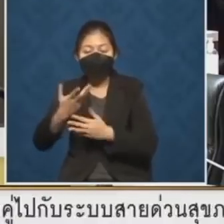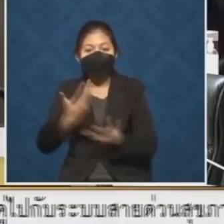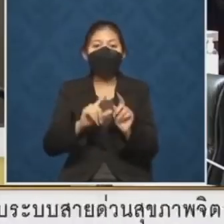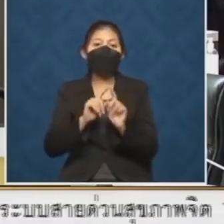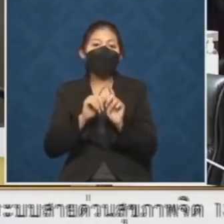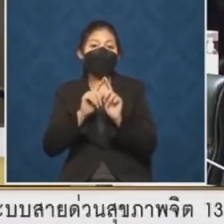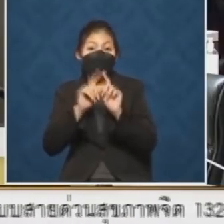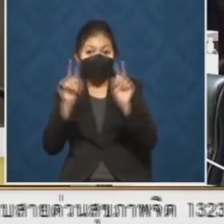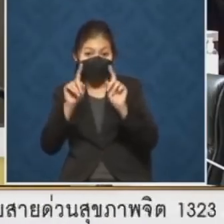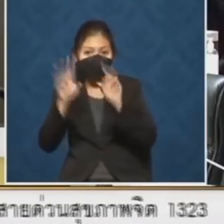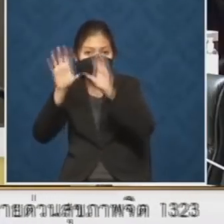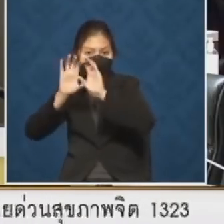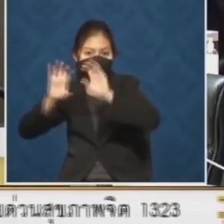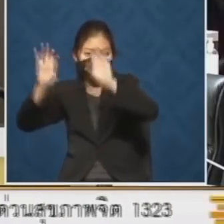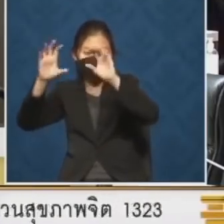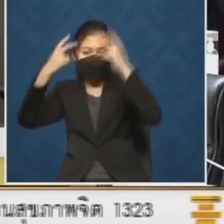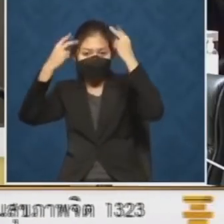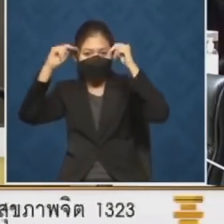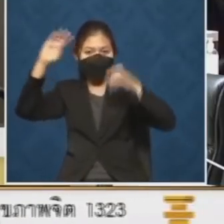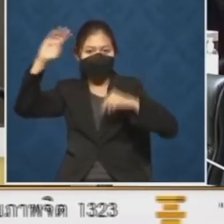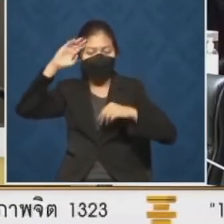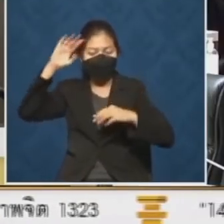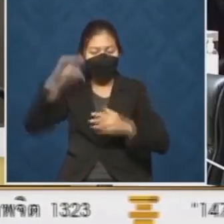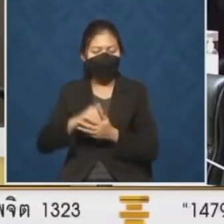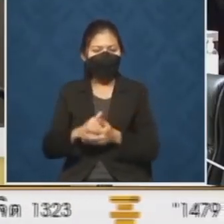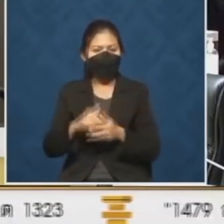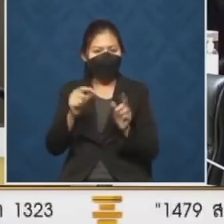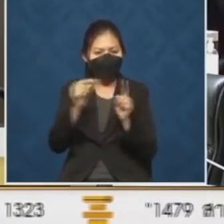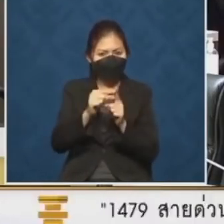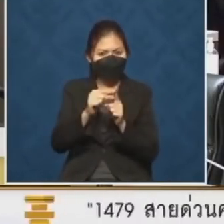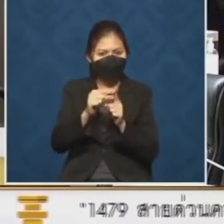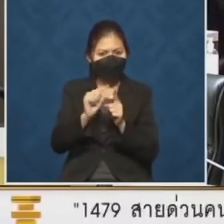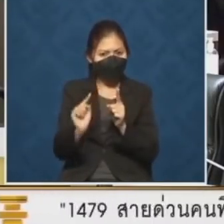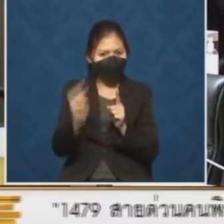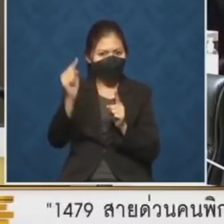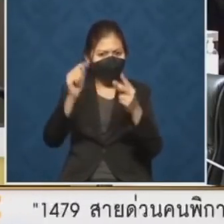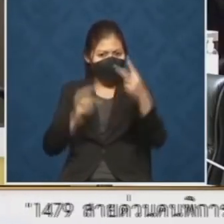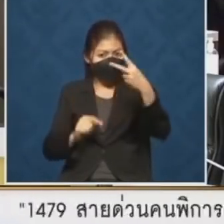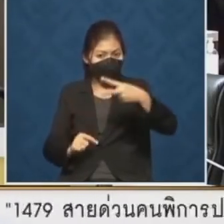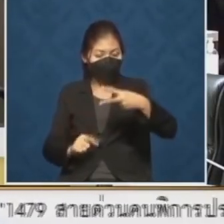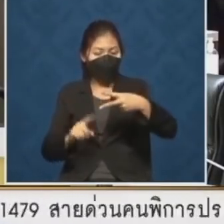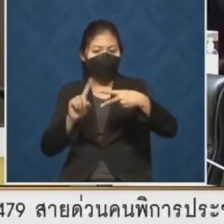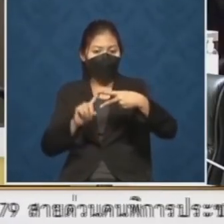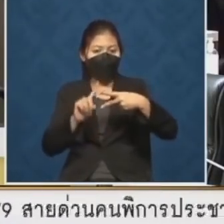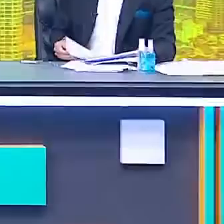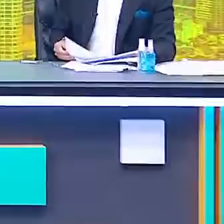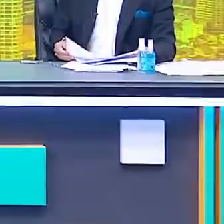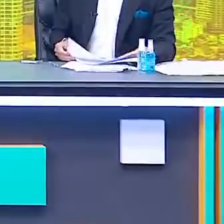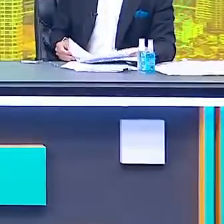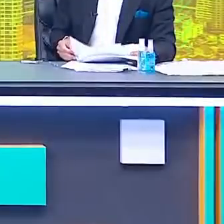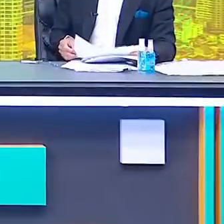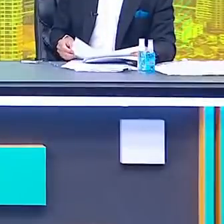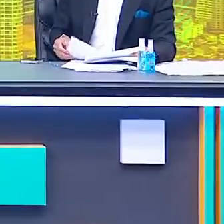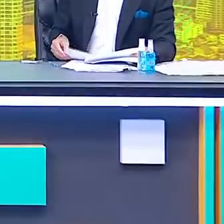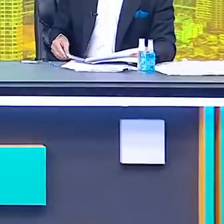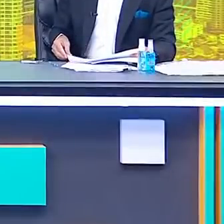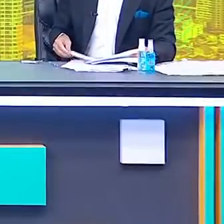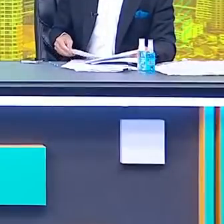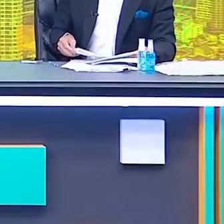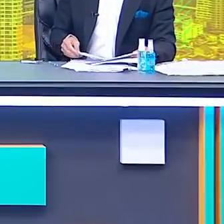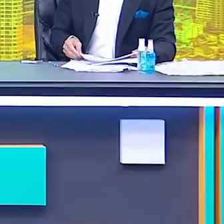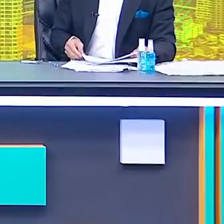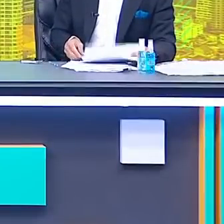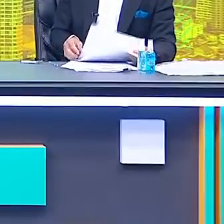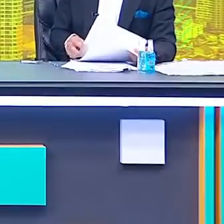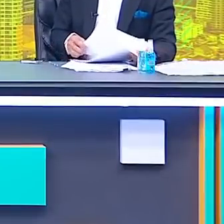ท่านผู้ชมครับตอนช่วงสักหัวค่ำมีช่วงเรื่องของเศรษฐกิจนะฮะทั้งเรื่องของราคาหมูข้าวของ